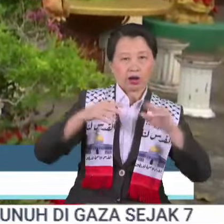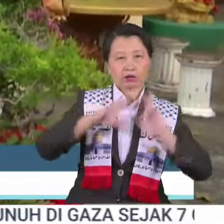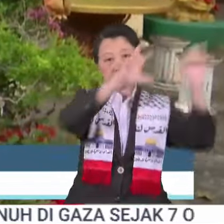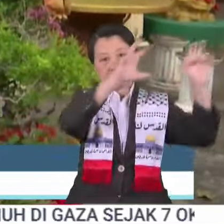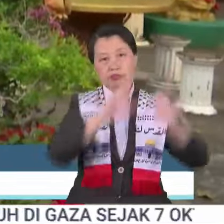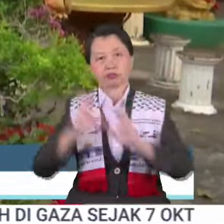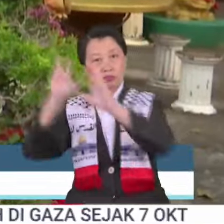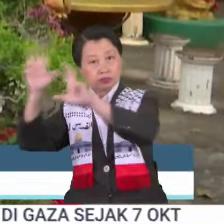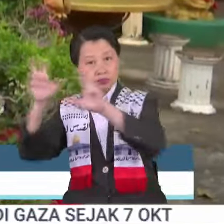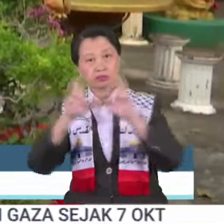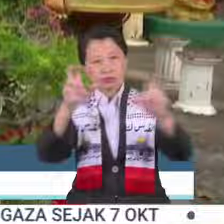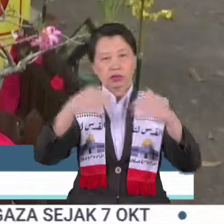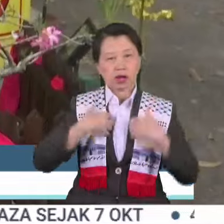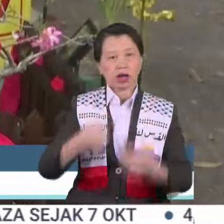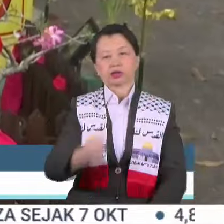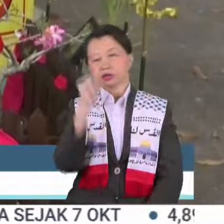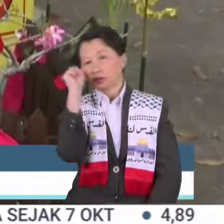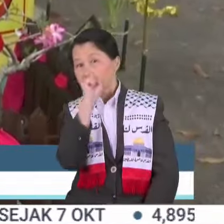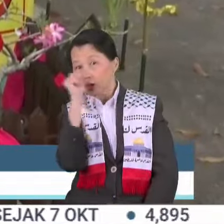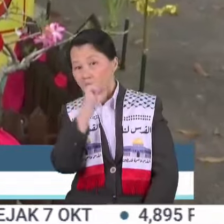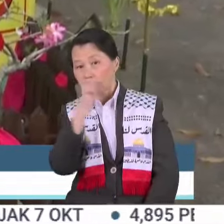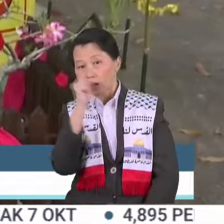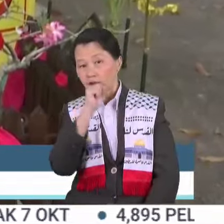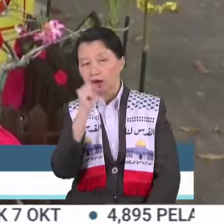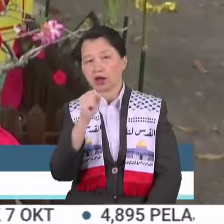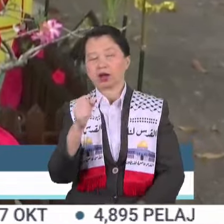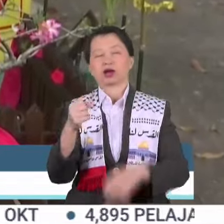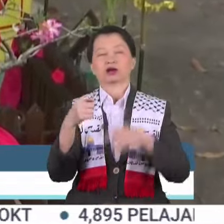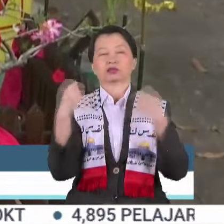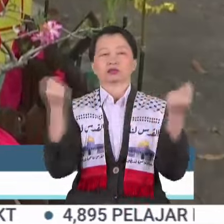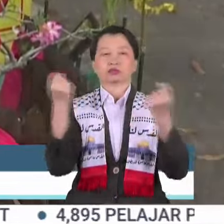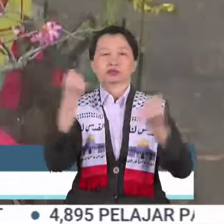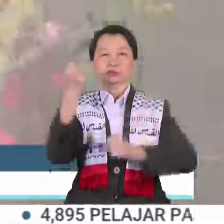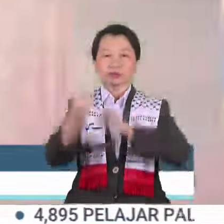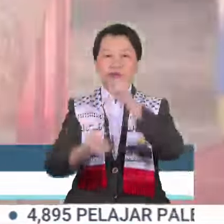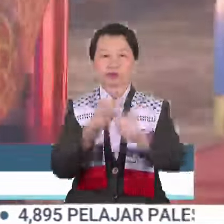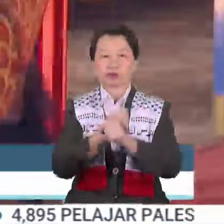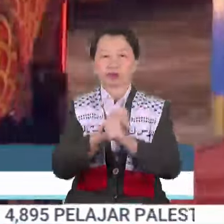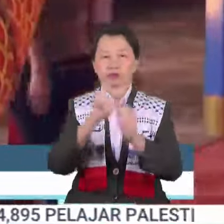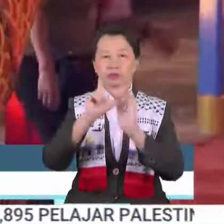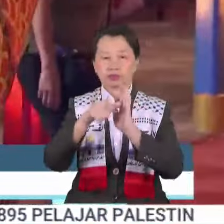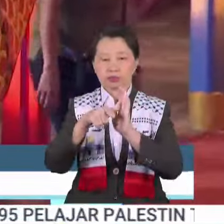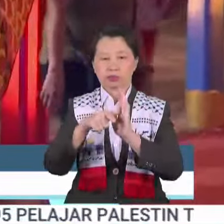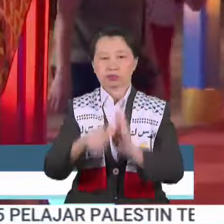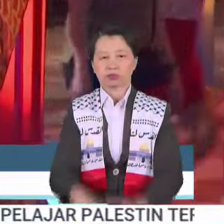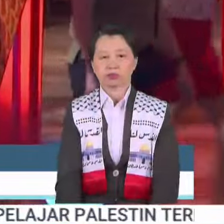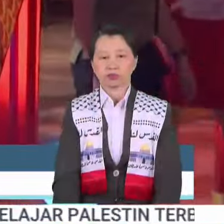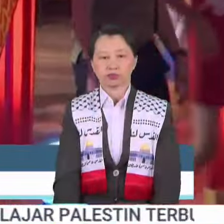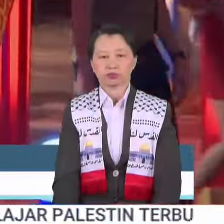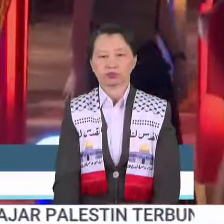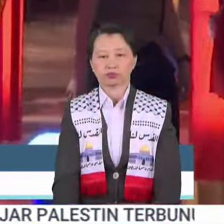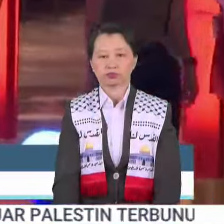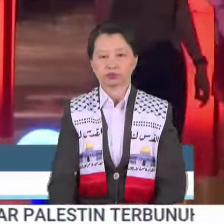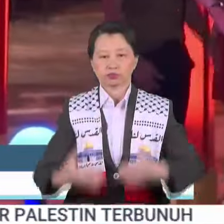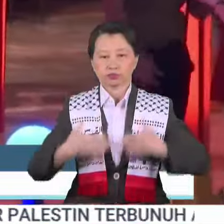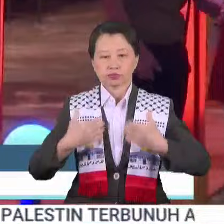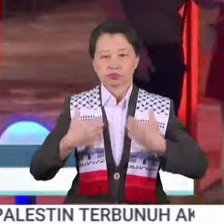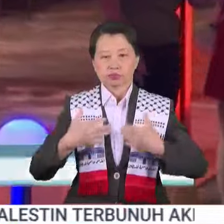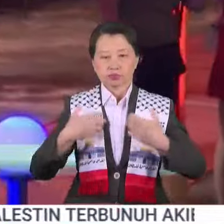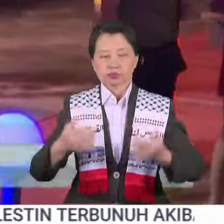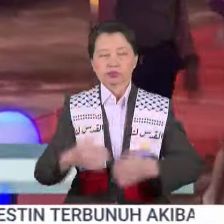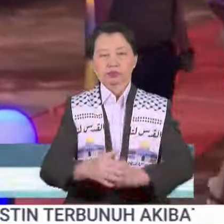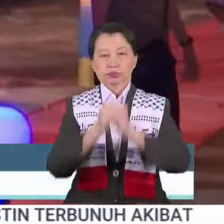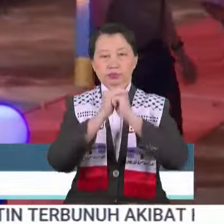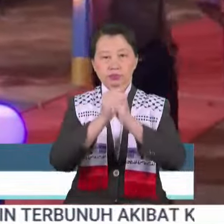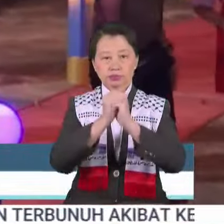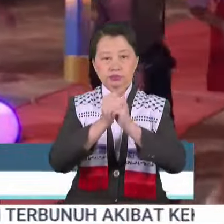dan persembahan konsert sempena sambutan Tahun Baharu Cina. Kemeriahan menjelang sambutan